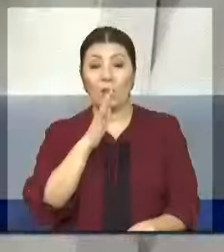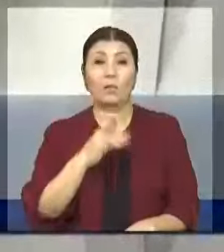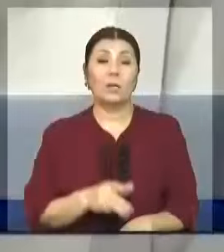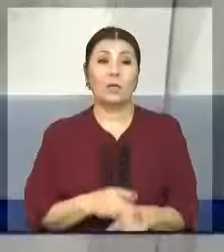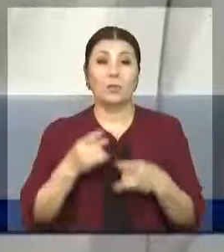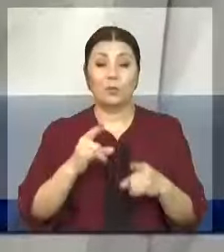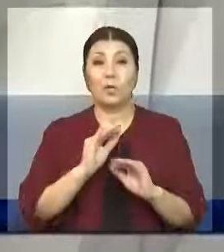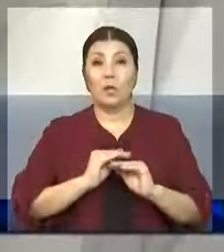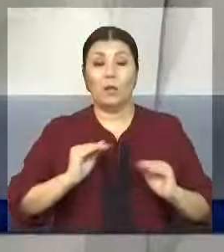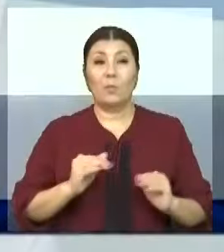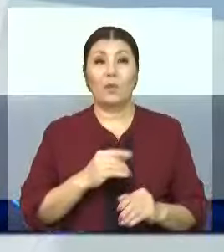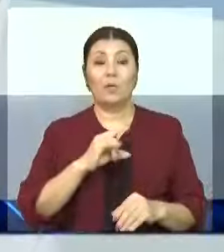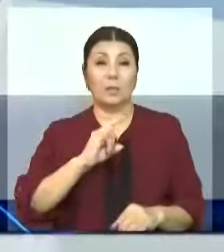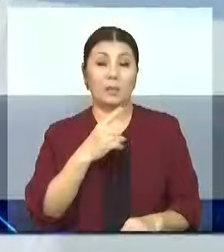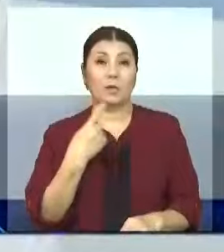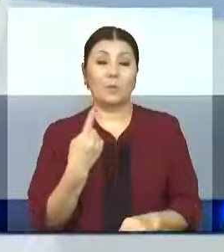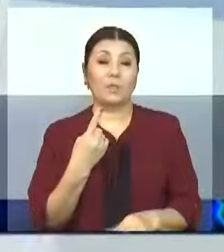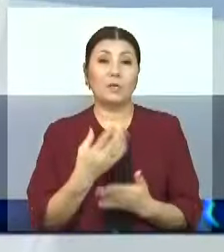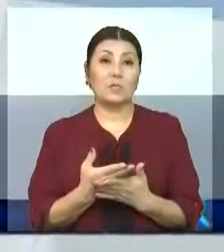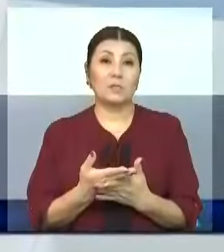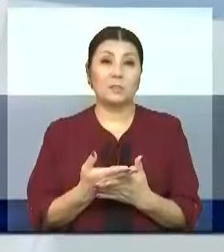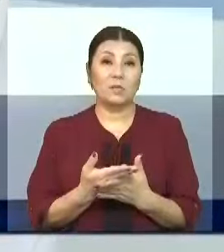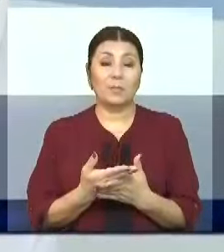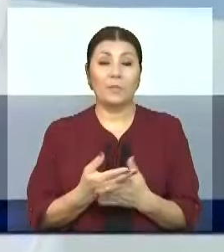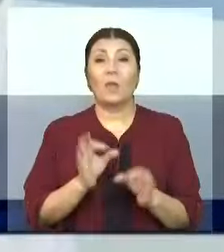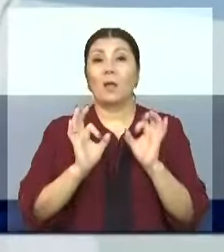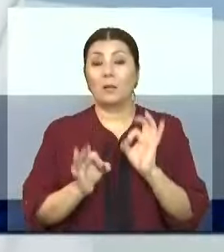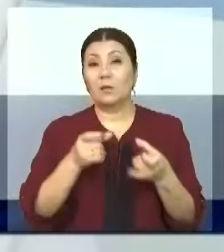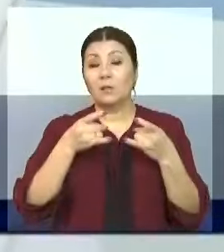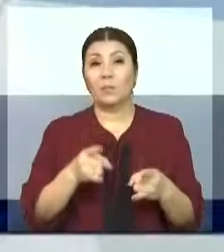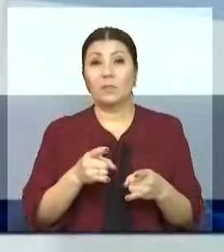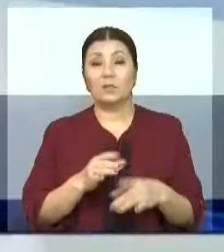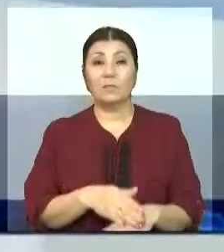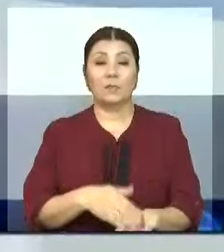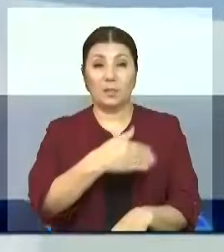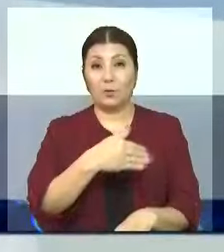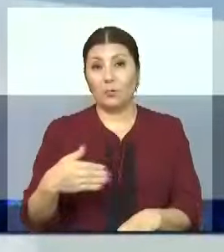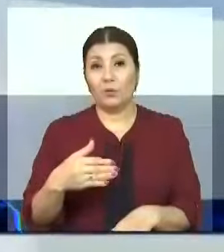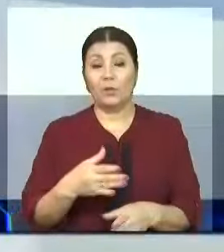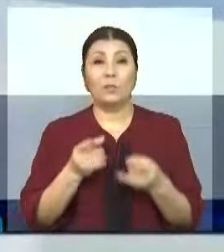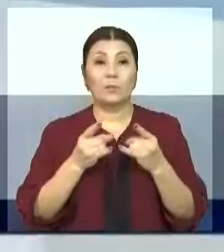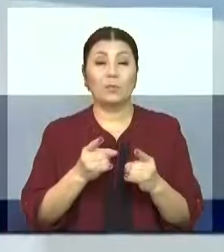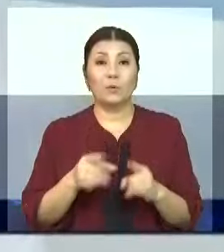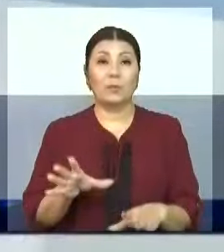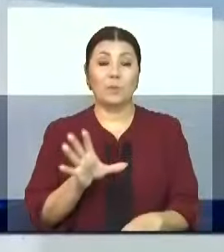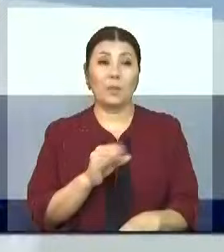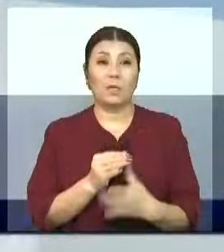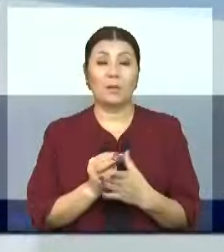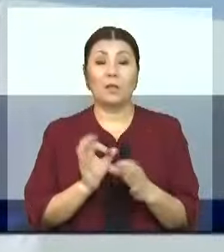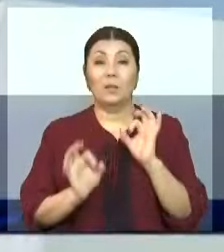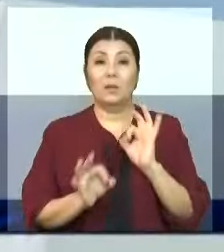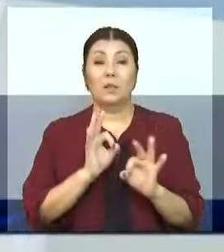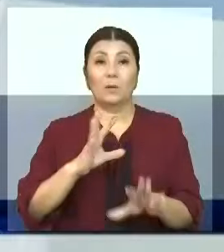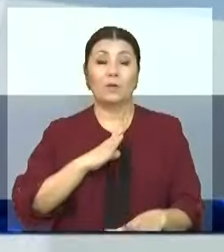жақсысы. Балдардың біріншісі аяғымен келіп тұрды, екеуі көлденін жатты, но бірақ та бәрілігі де ойдағыдай